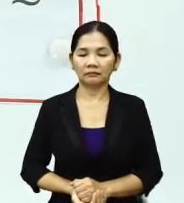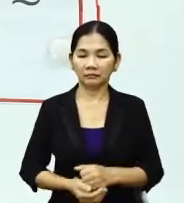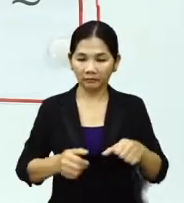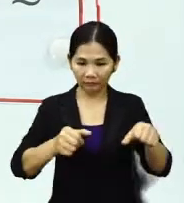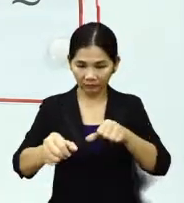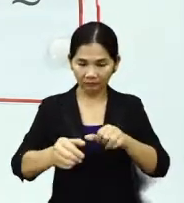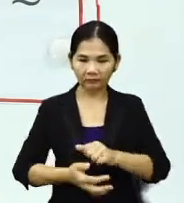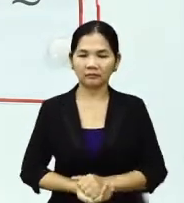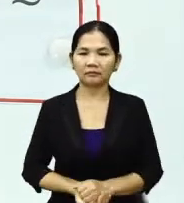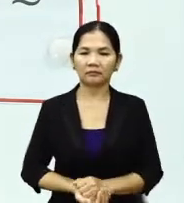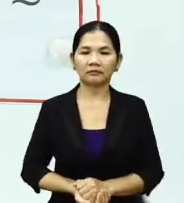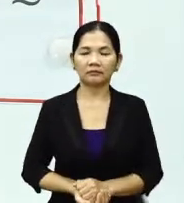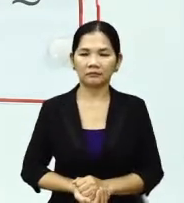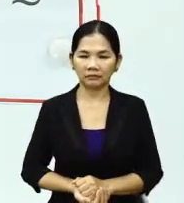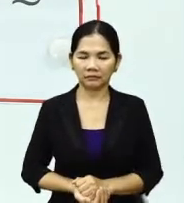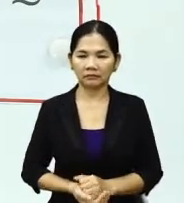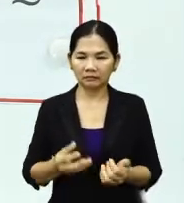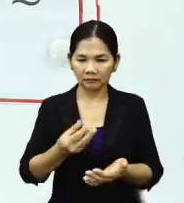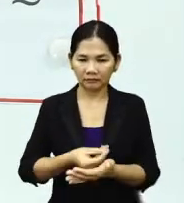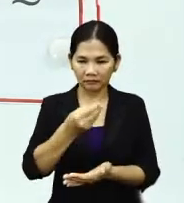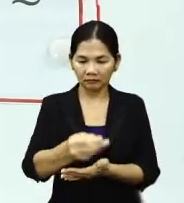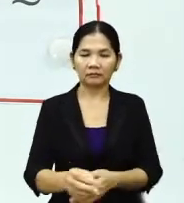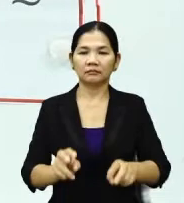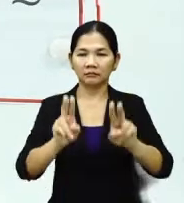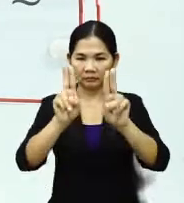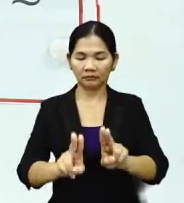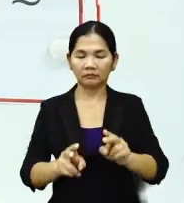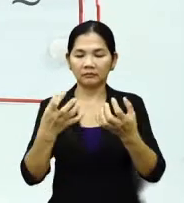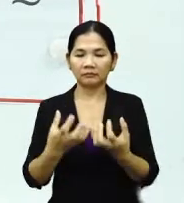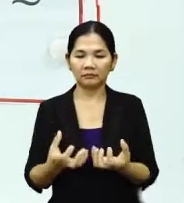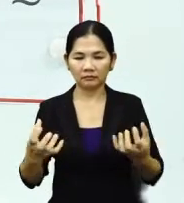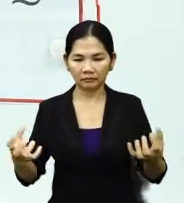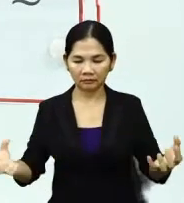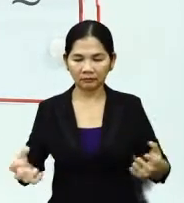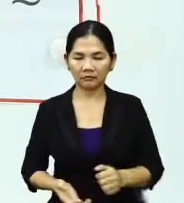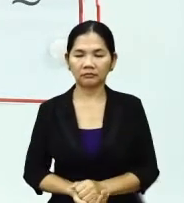đấy nâng tính ai văn